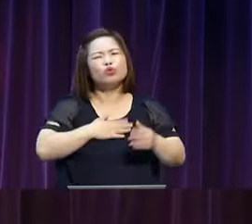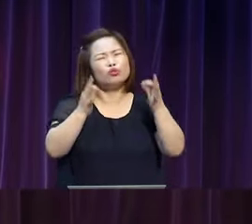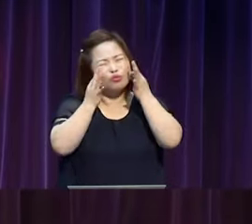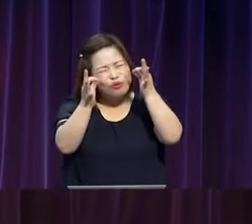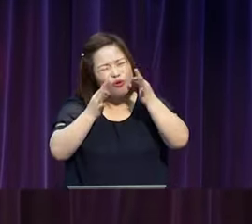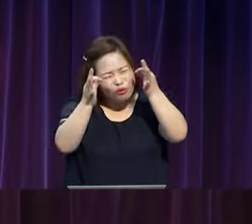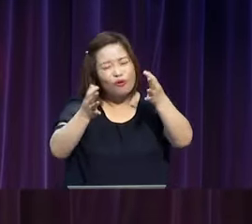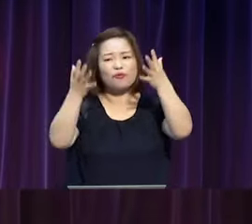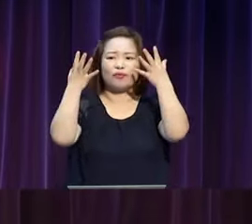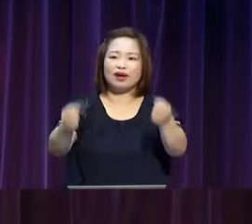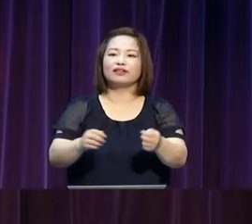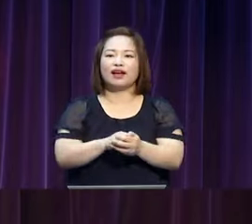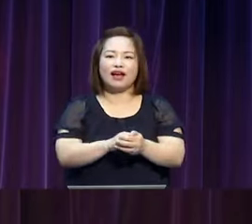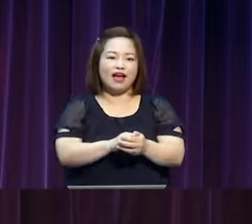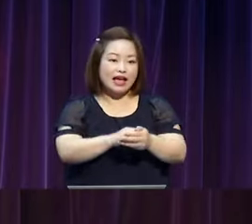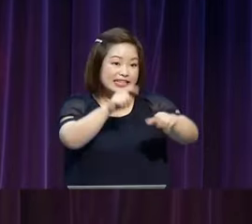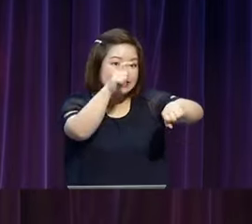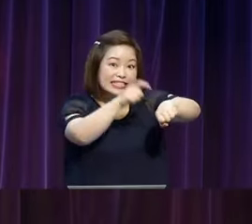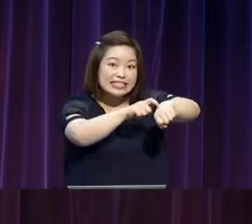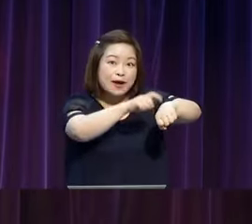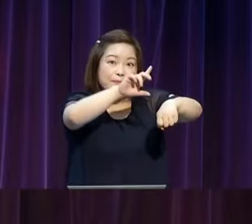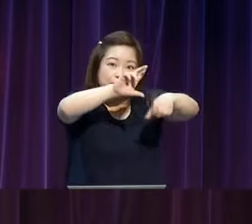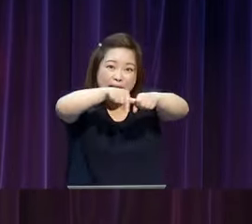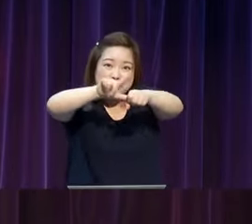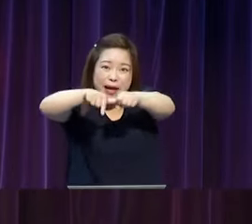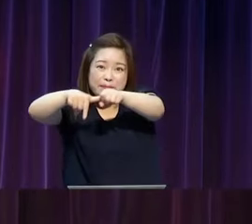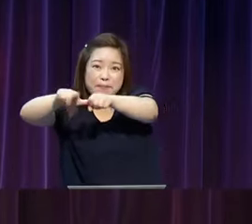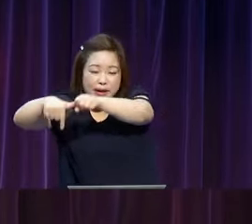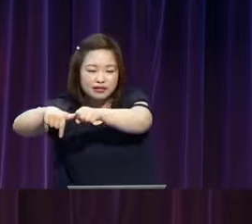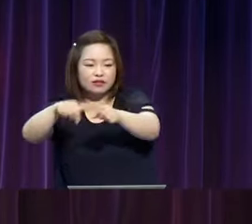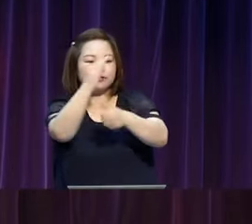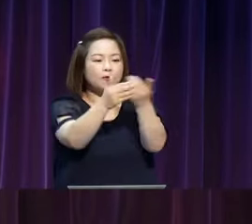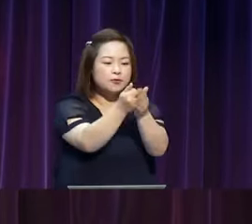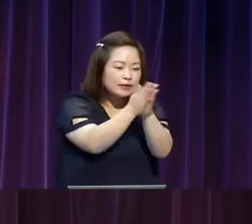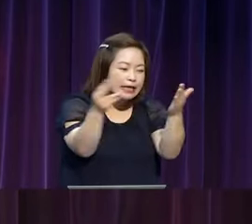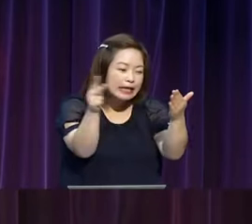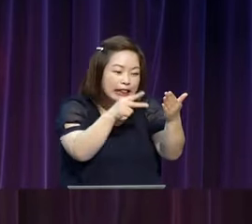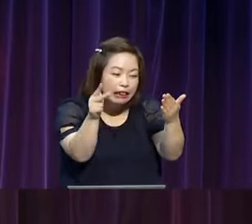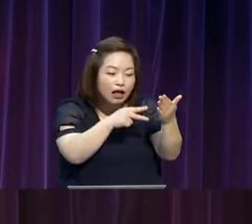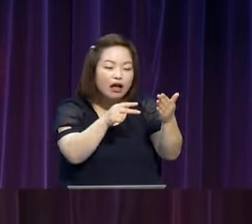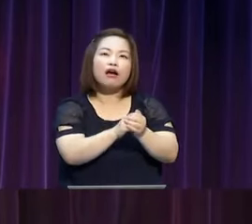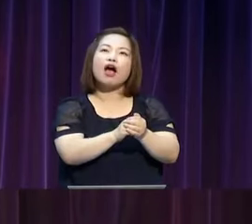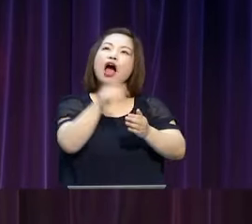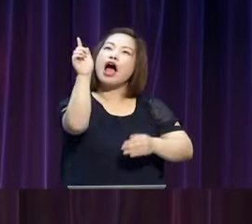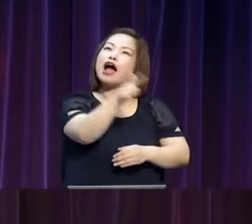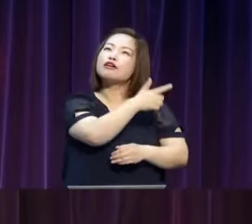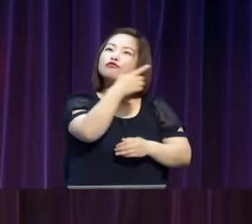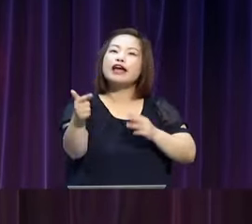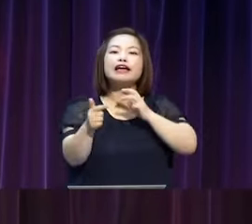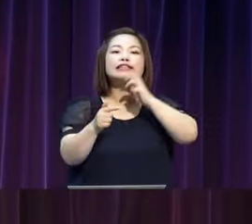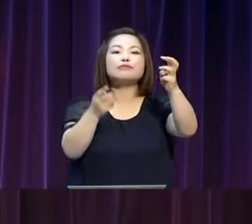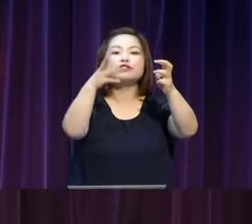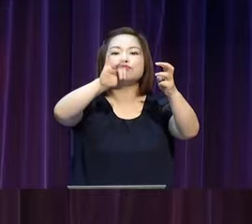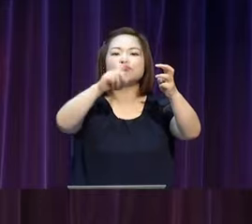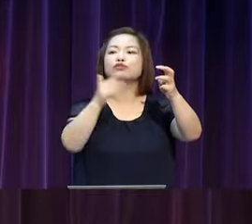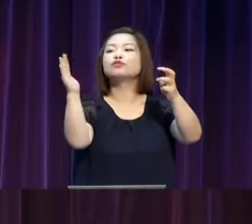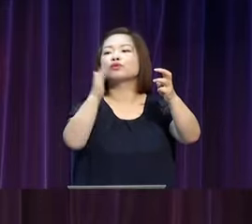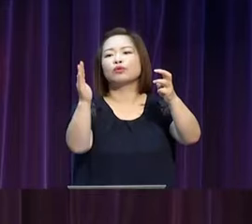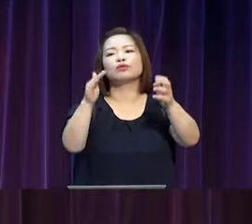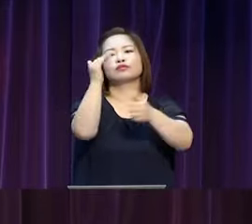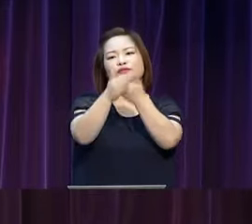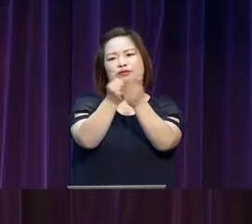해요. 딱 정해놓고 제가 보니까 한 30분 정도는 하루에 성경을 읽어야 될 것